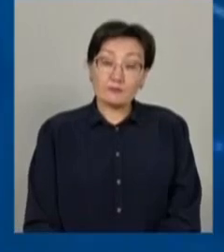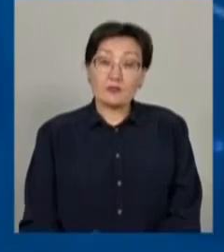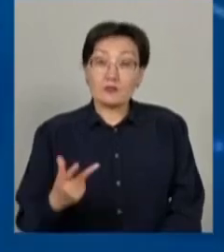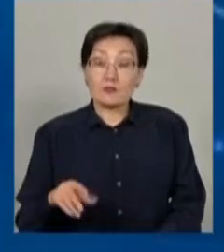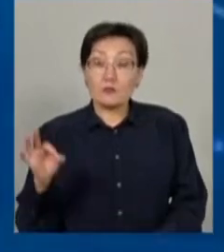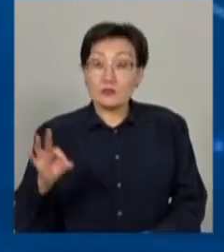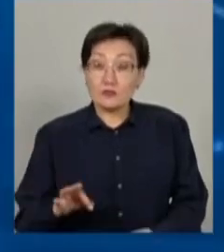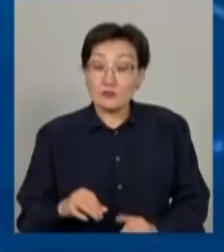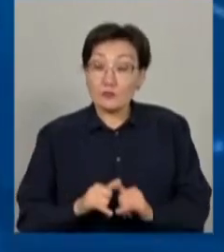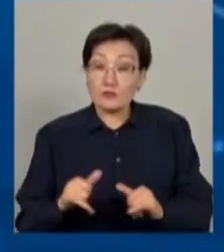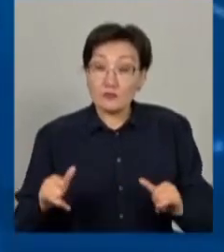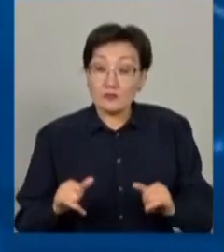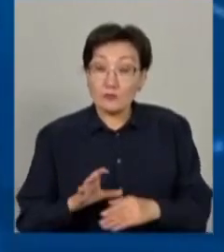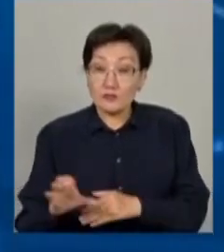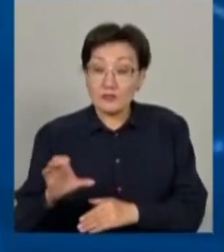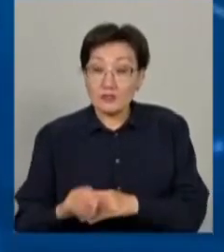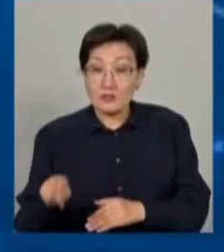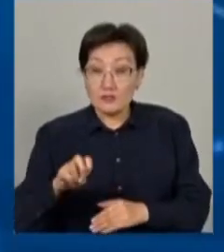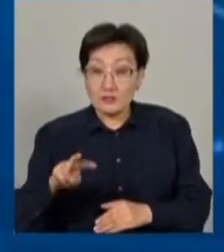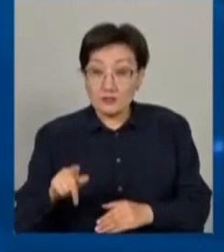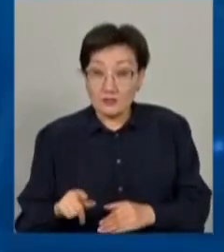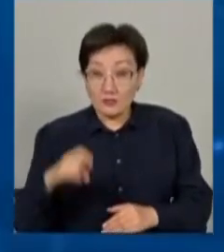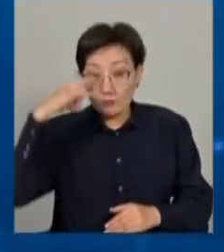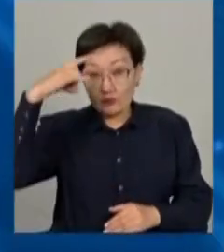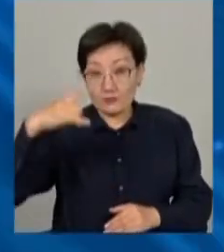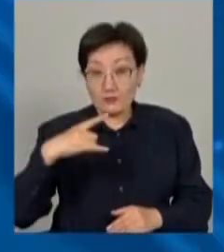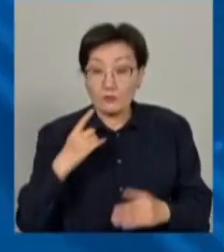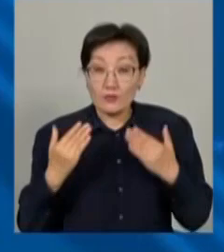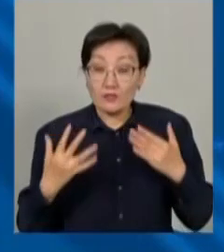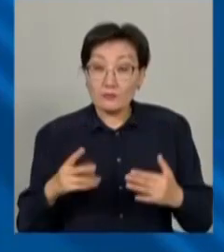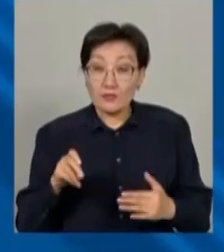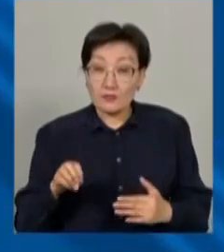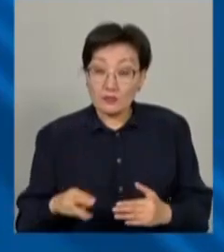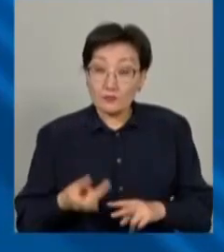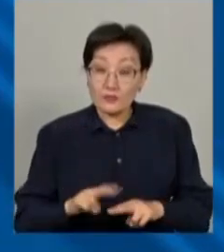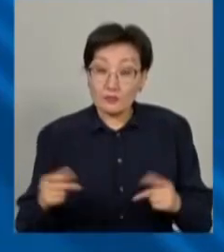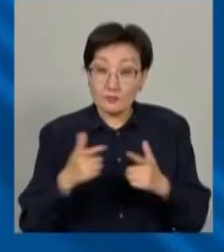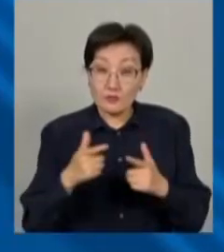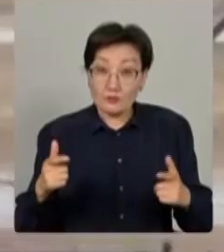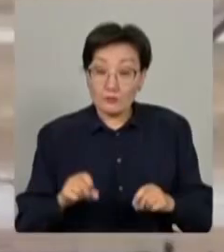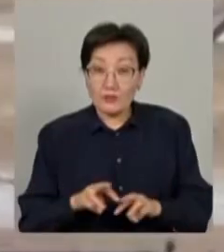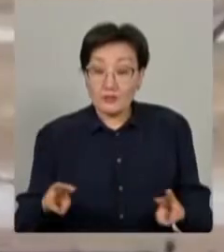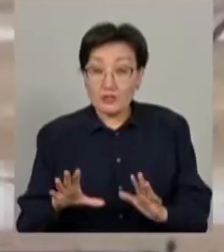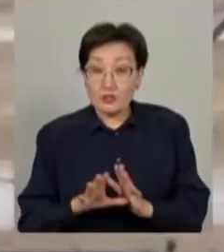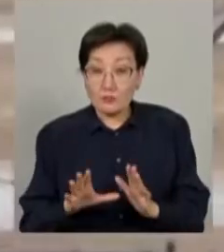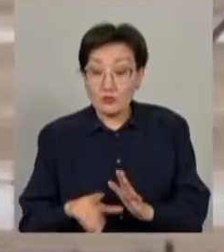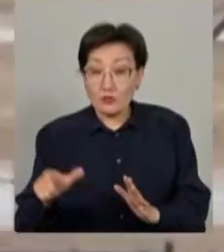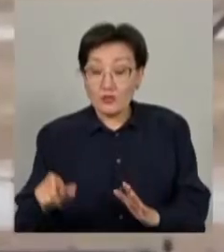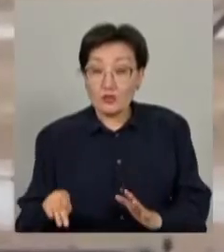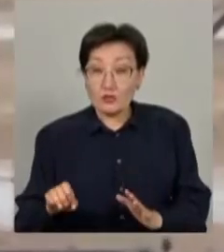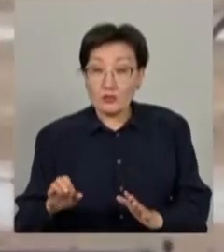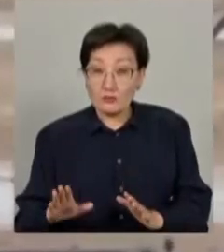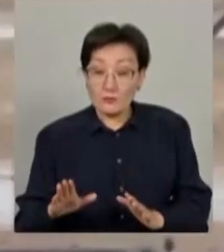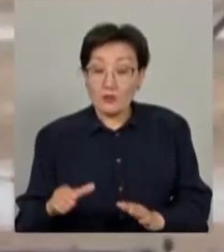На 30% увеличилось производство дизельного топлива в Казахстане за последние 5 лет. Об этом сообщил экс-министр энергетики Булат